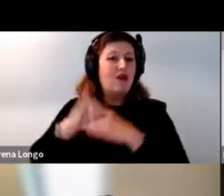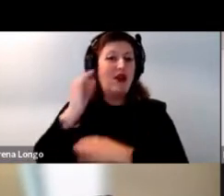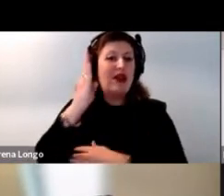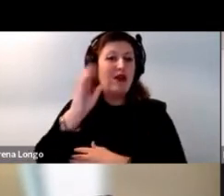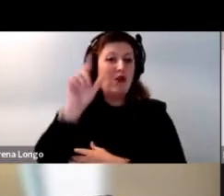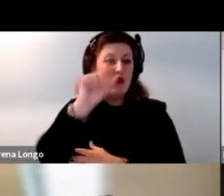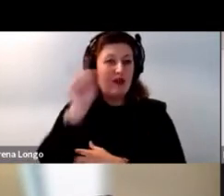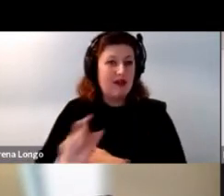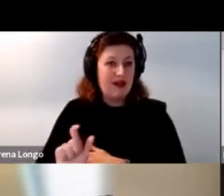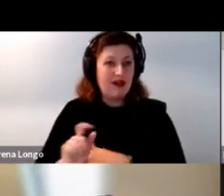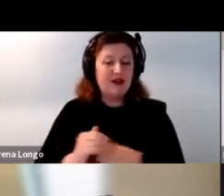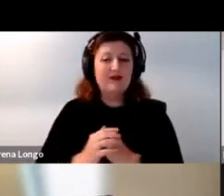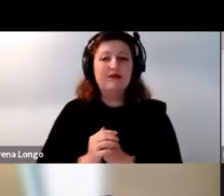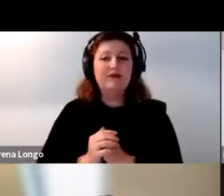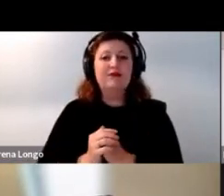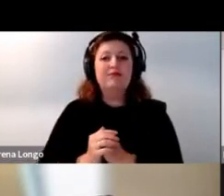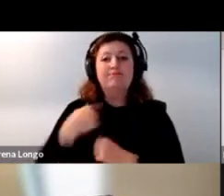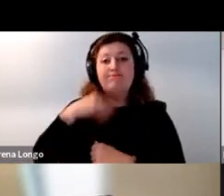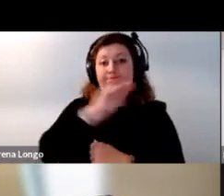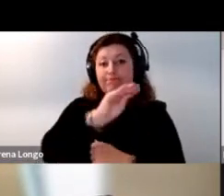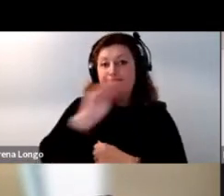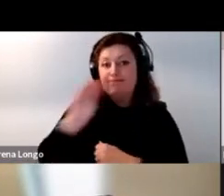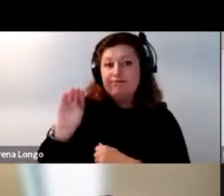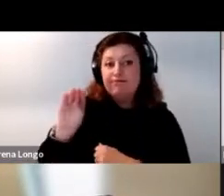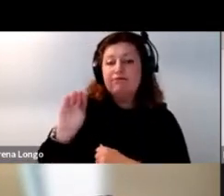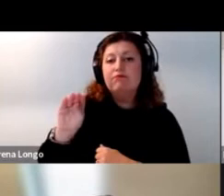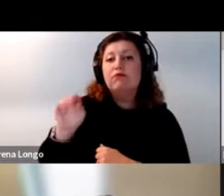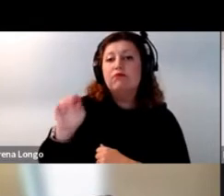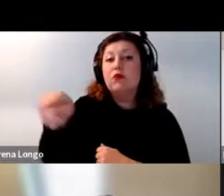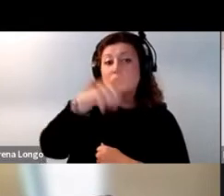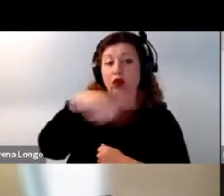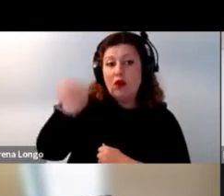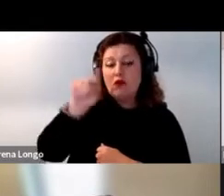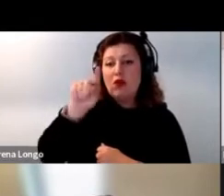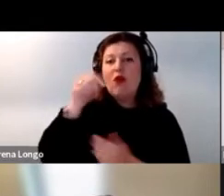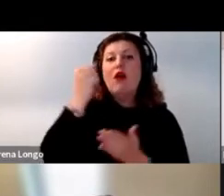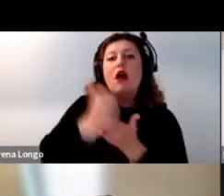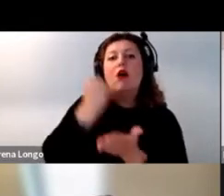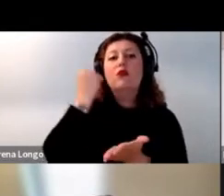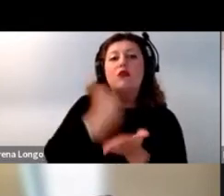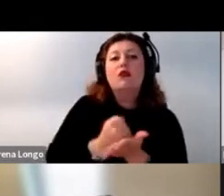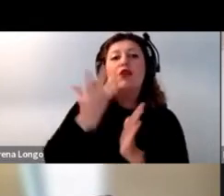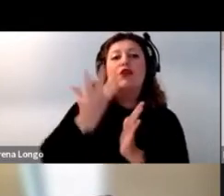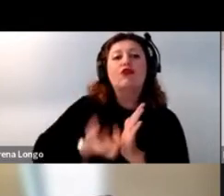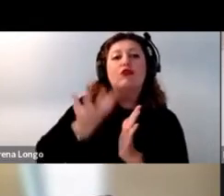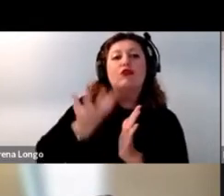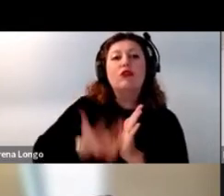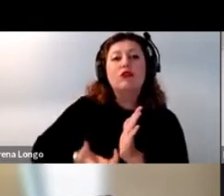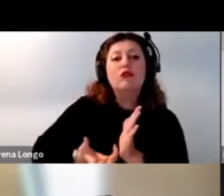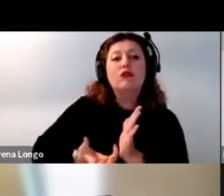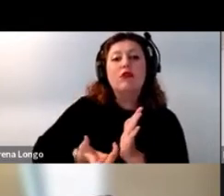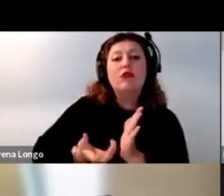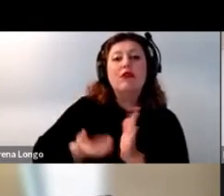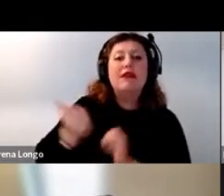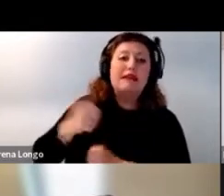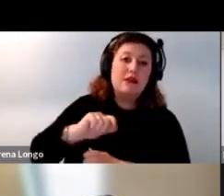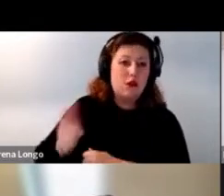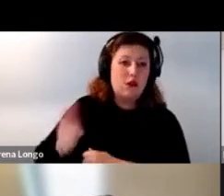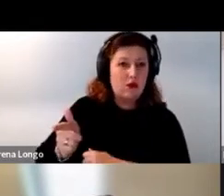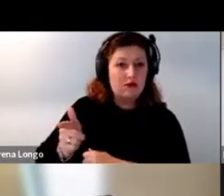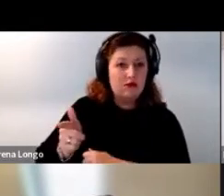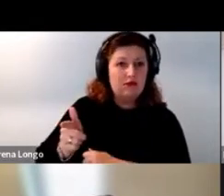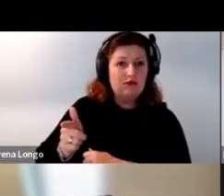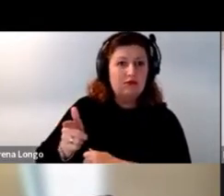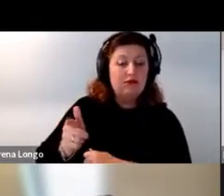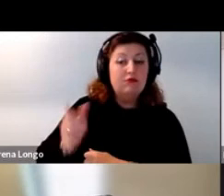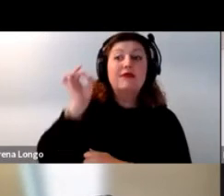chiedo innanzitutto il consenso per la registrazione e sarà un